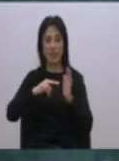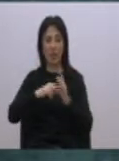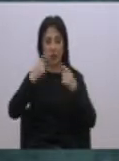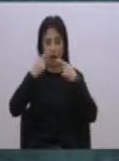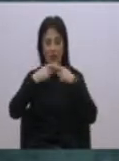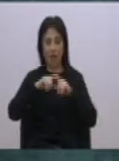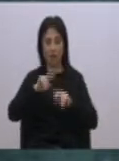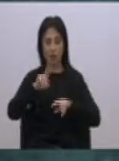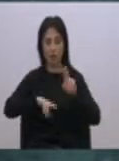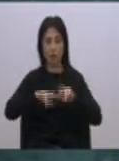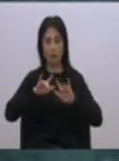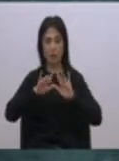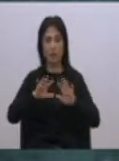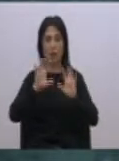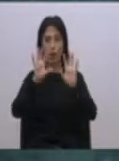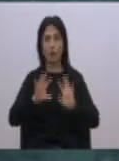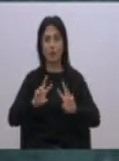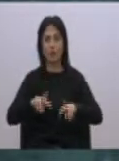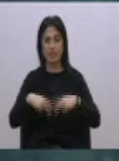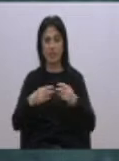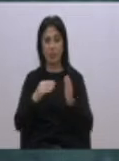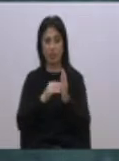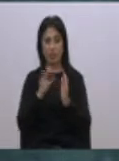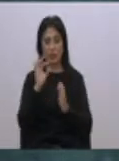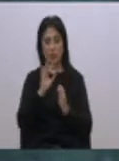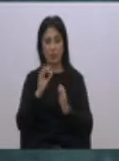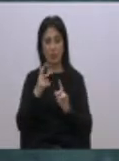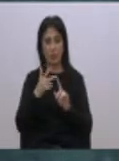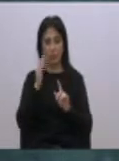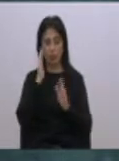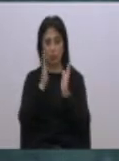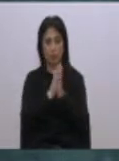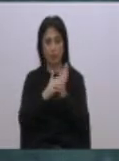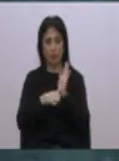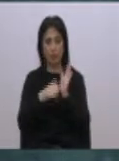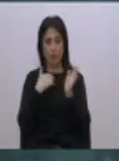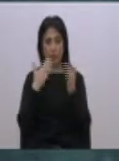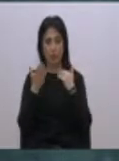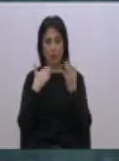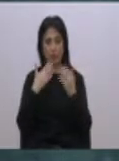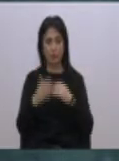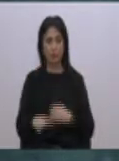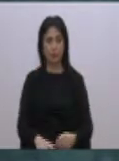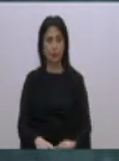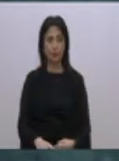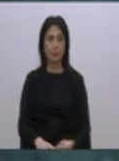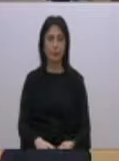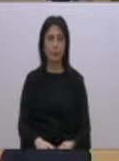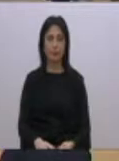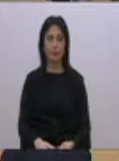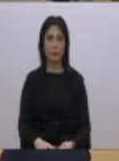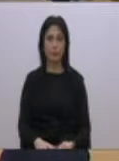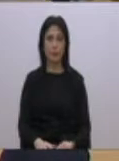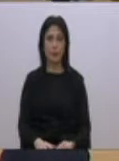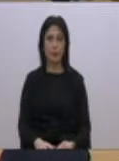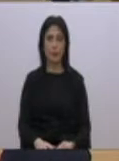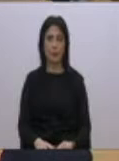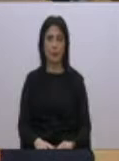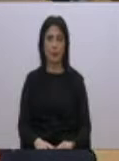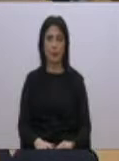arhitekturul და სამშენებლო საქმიანობის კოდექსში, ცვლილების შეტანის შესახებ, მესამე მოსმენით, თო ჩართოთ კენჭისყრის რეჟიმი.